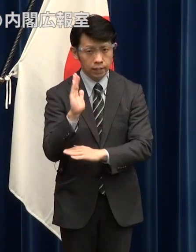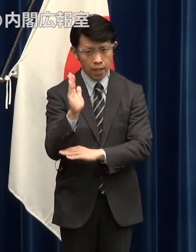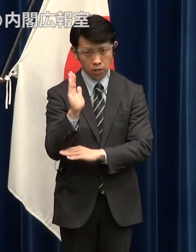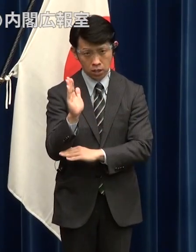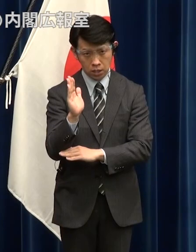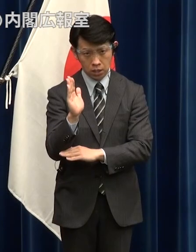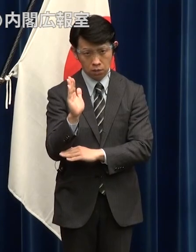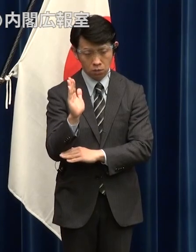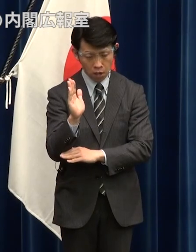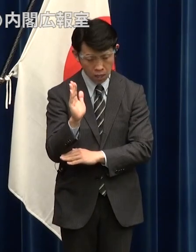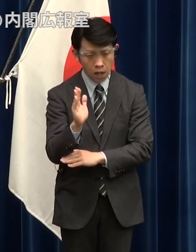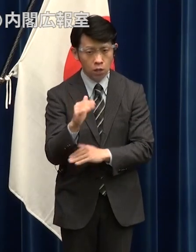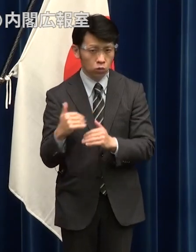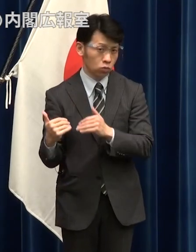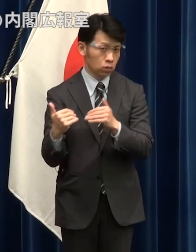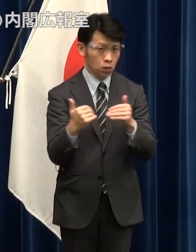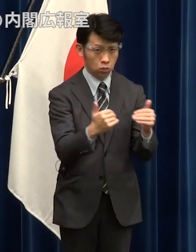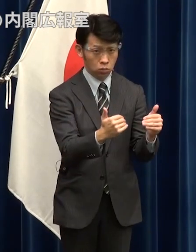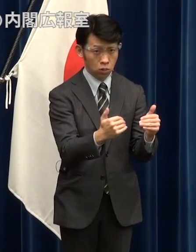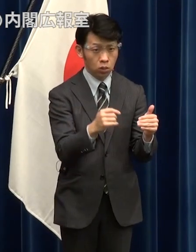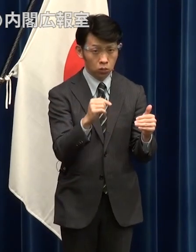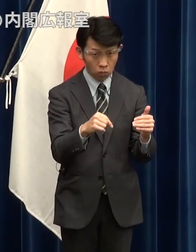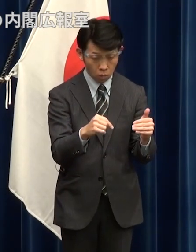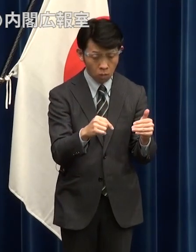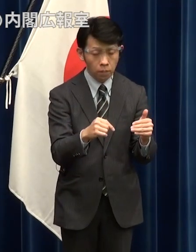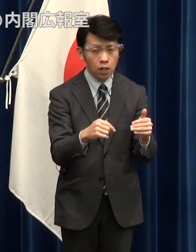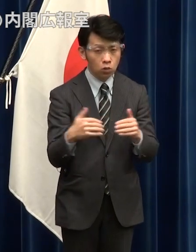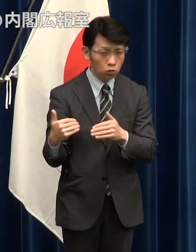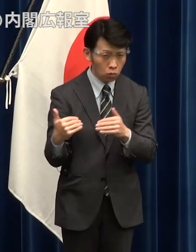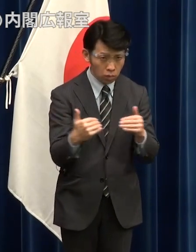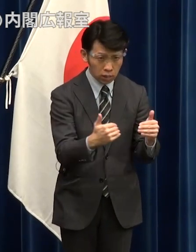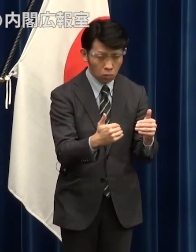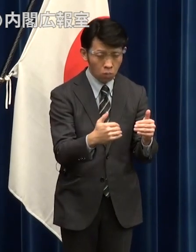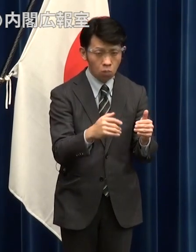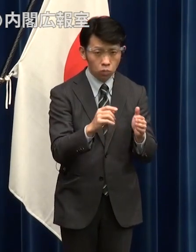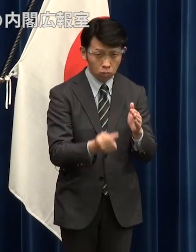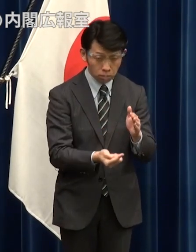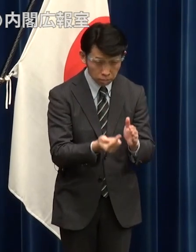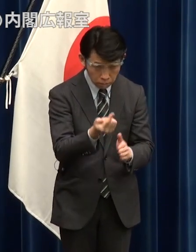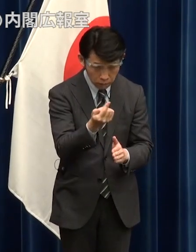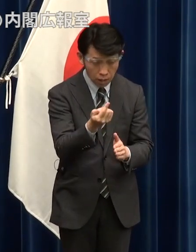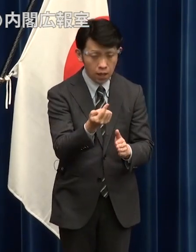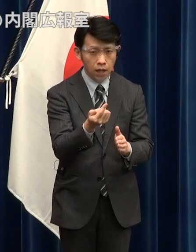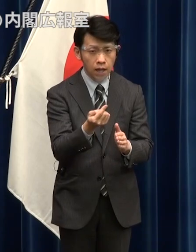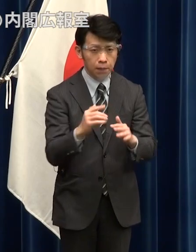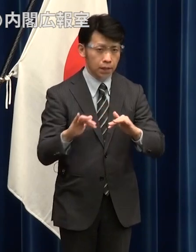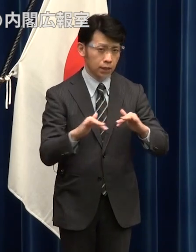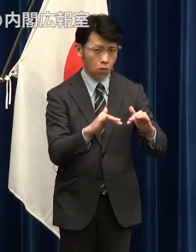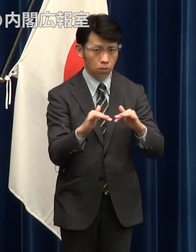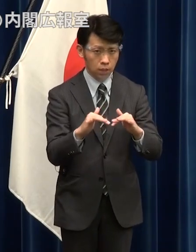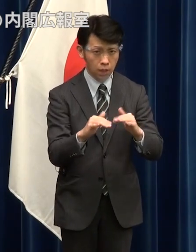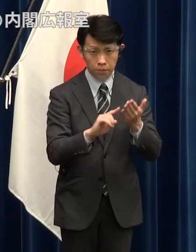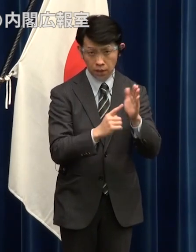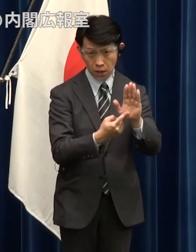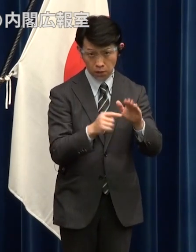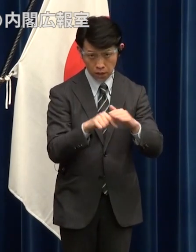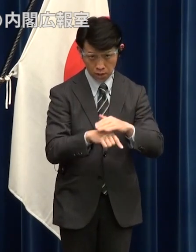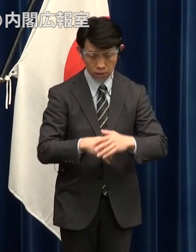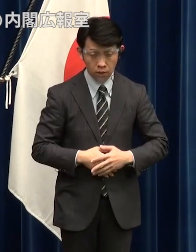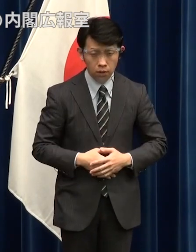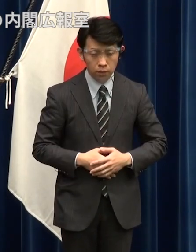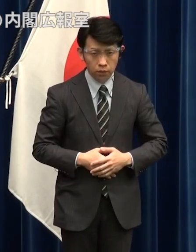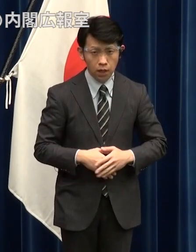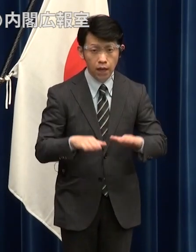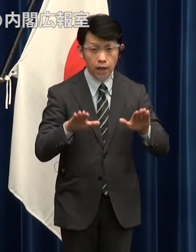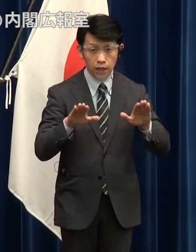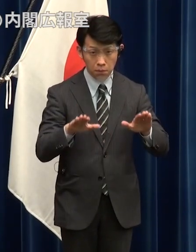動きの中で今こういった議論が詰まっている、こういったことでありますし、先ほど申し上げたように